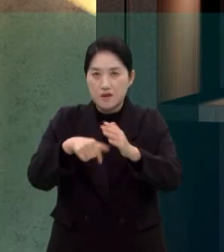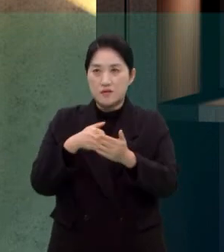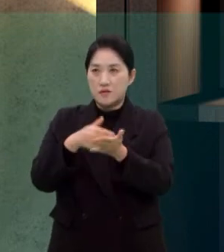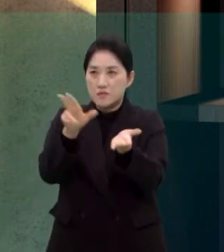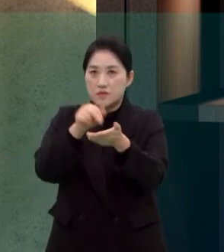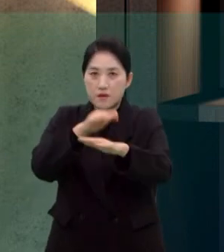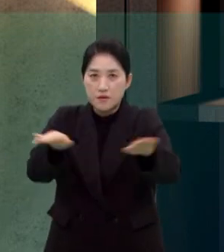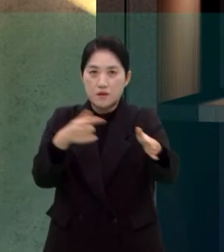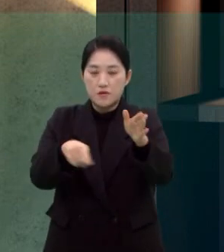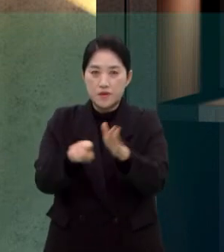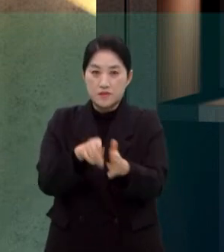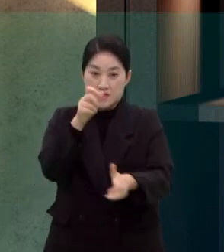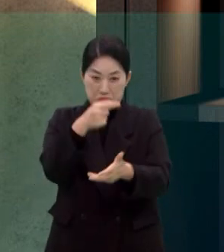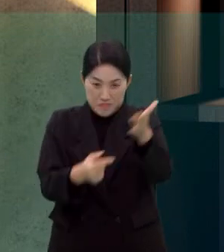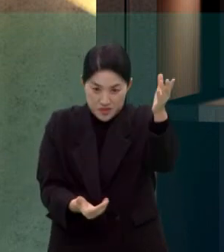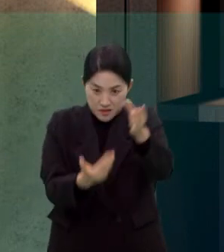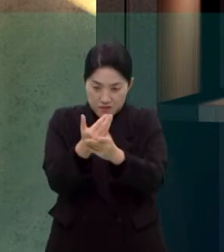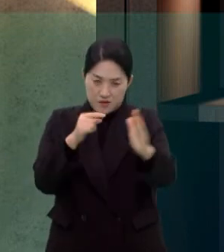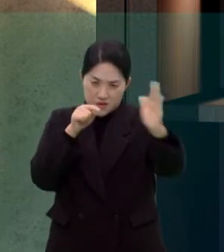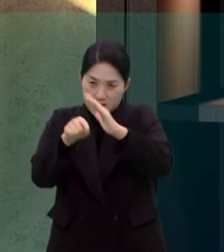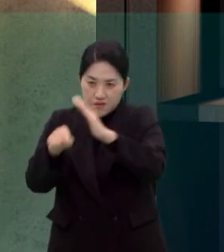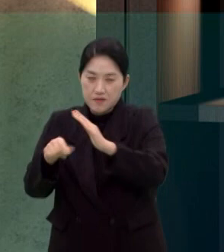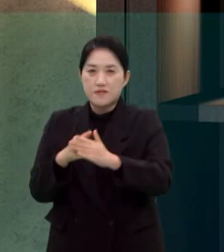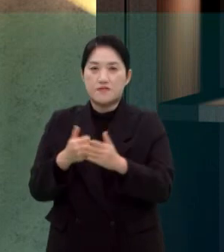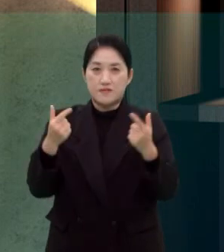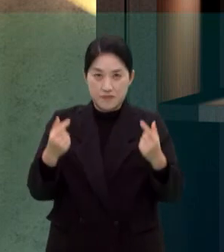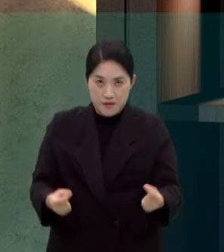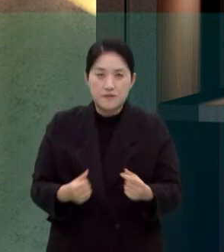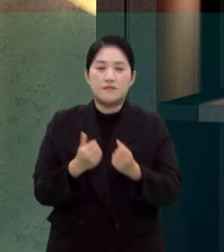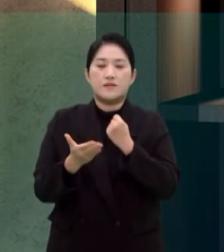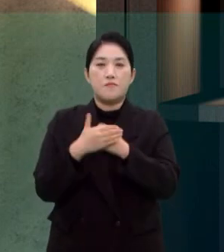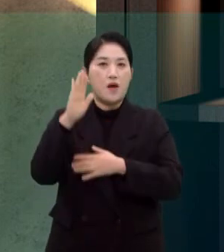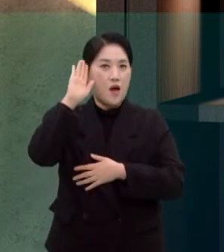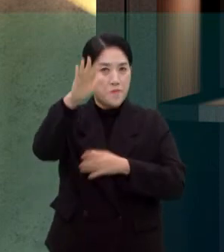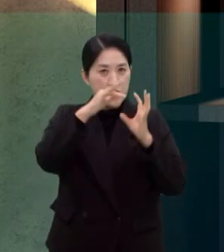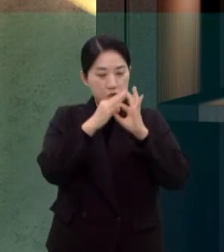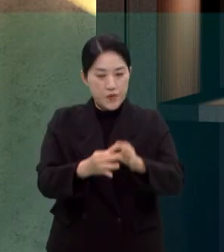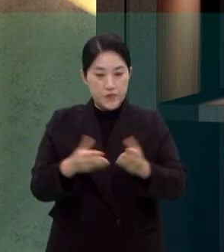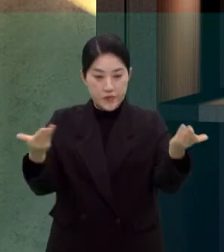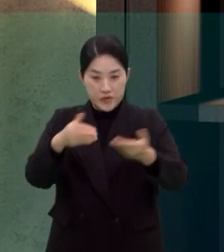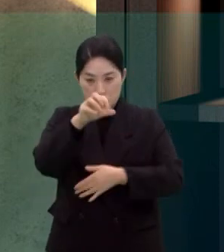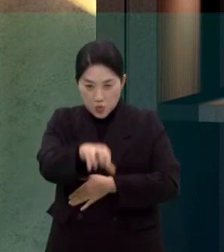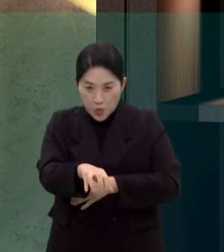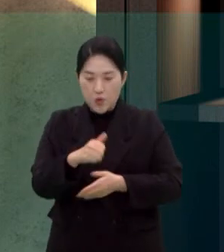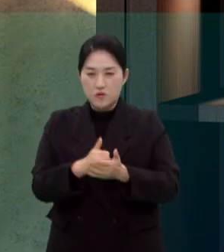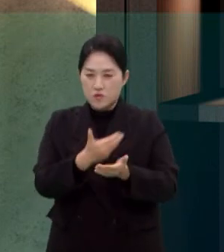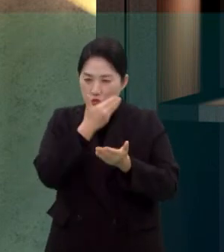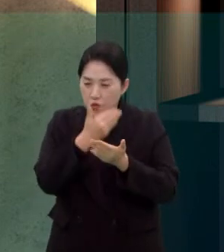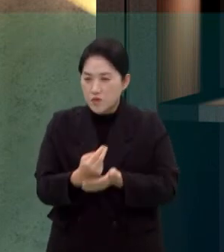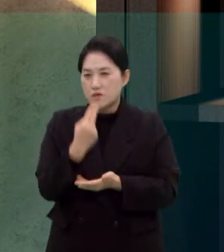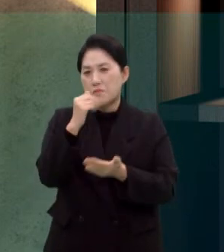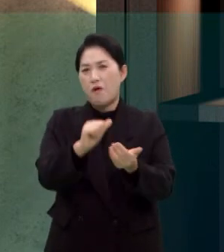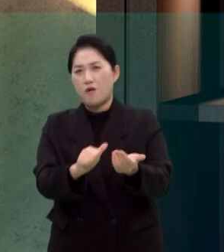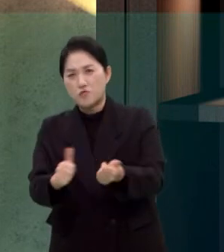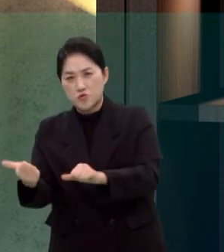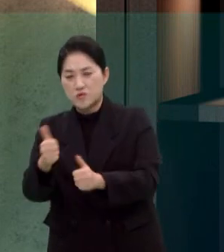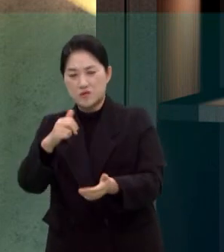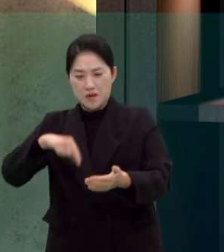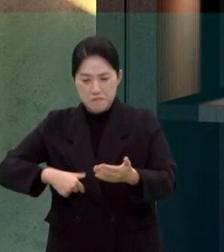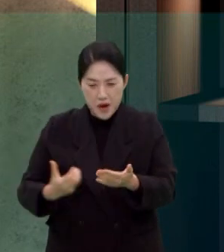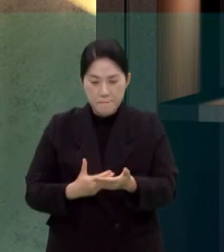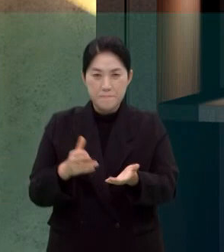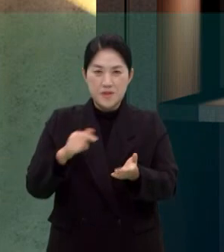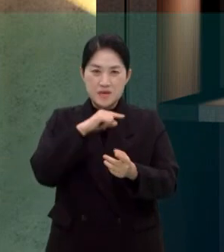위해 산업재해 현장으로 달려간 만큼 앞으로도 일터에서 소중한 생명을 잃는 안타까운